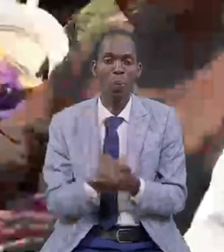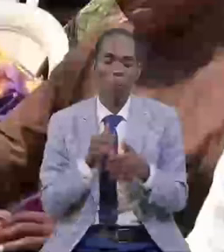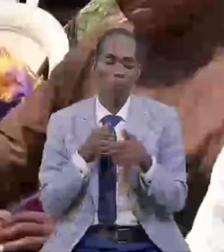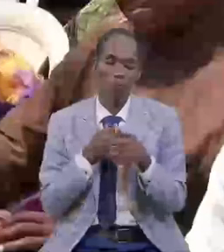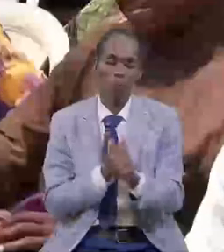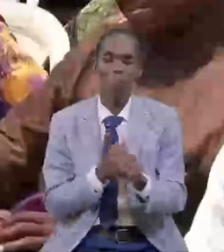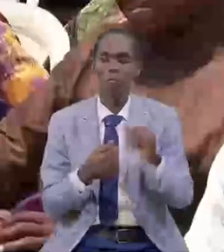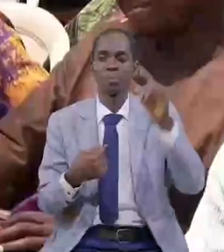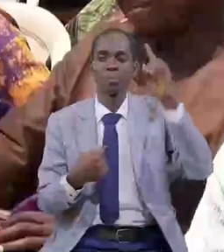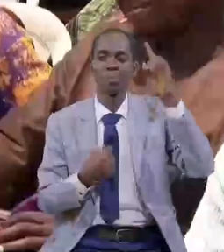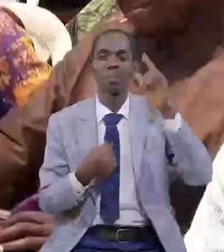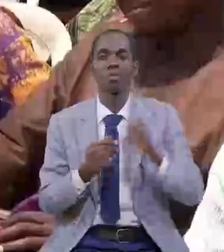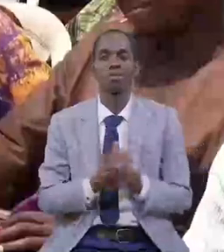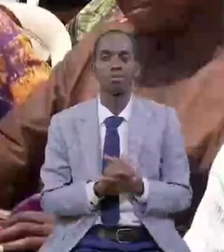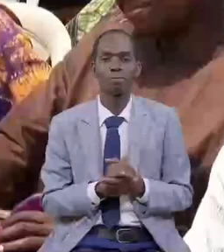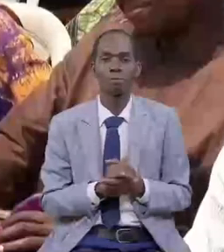me